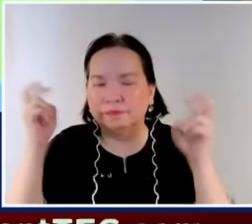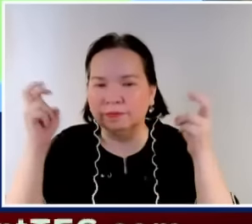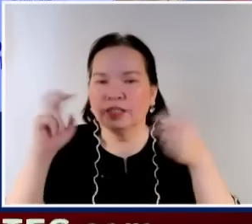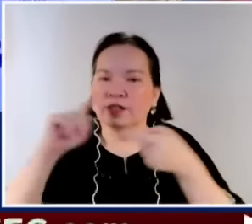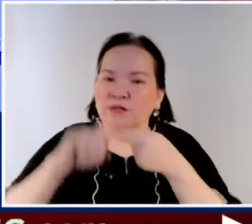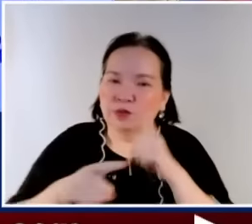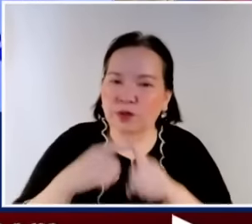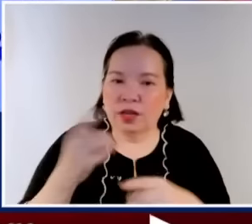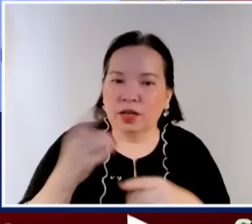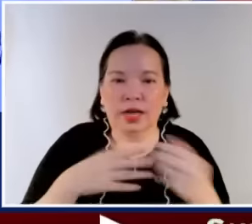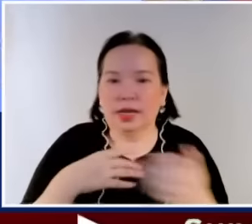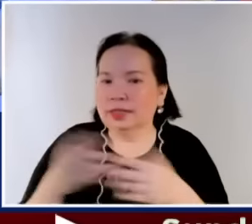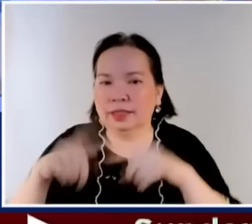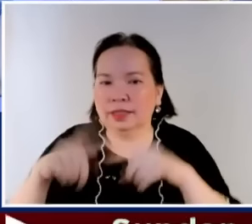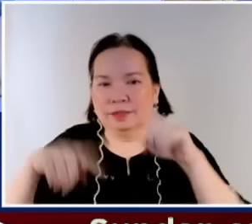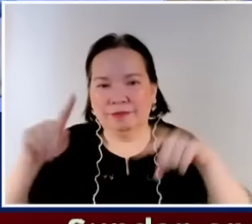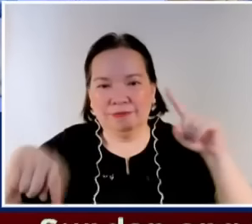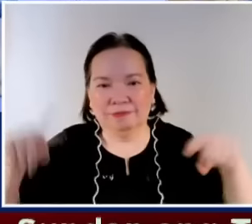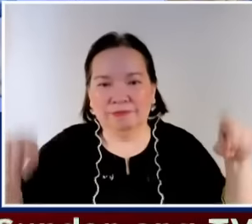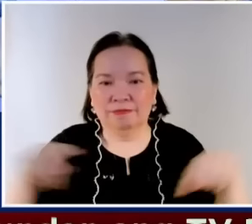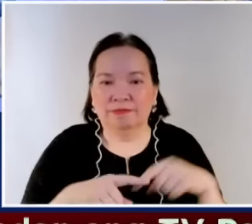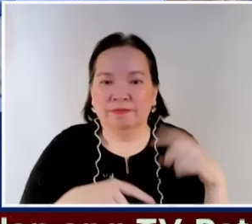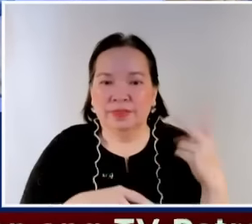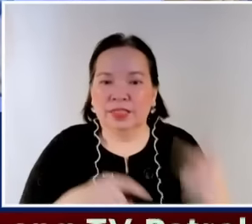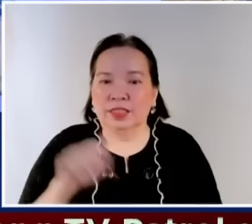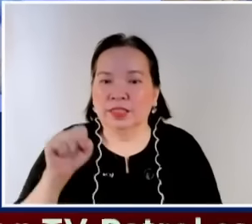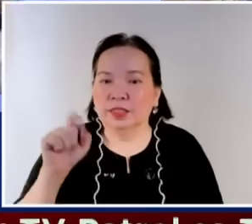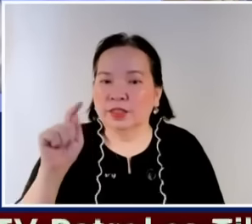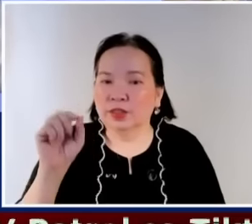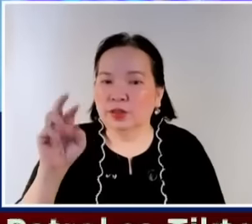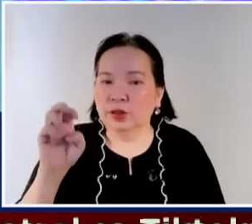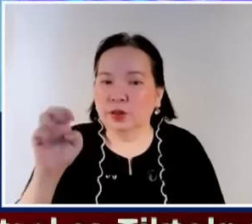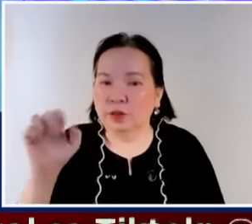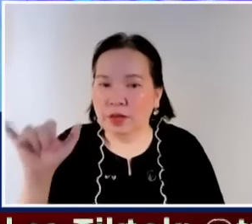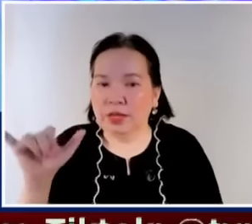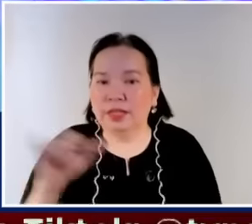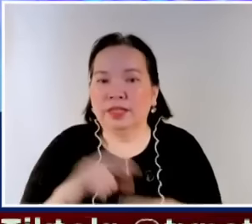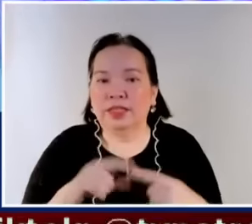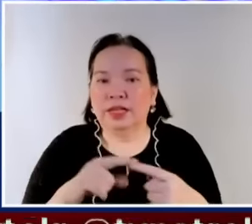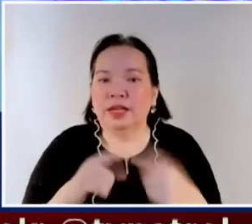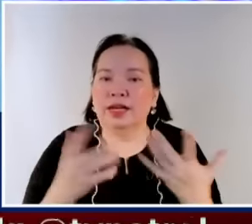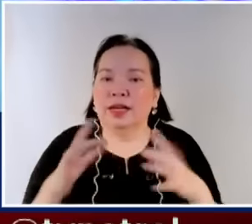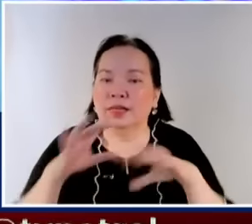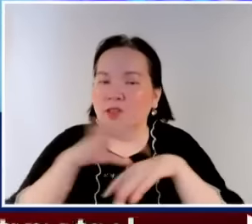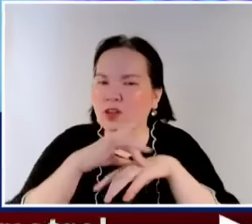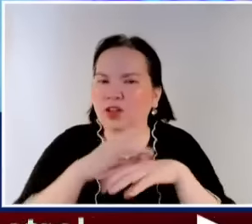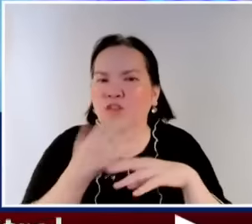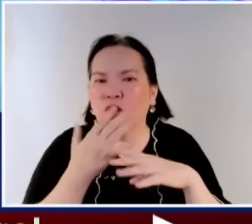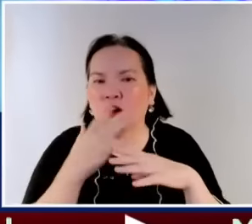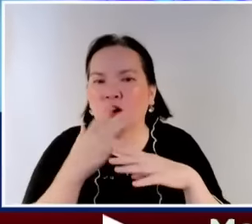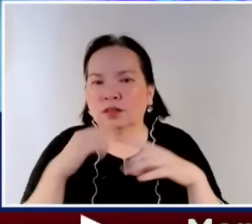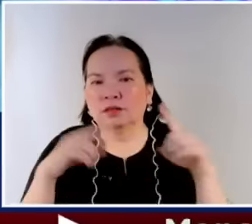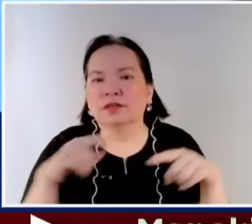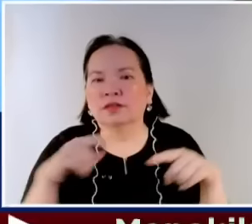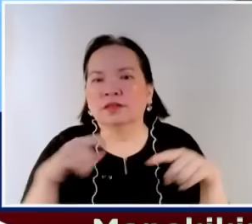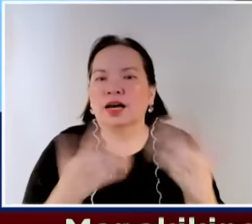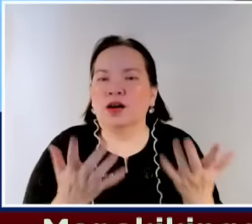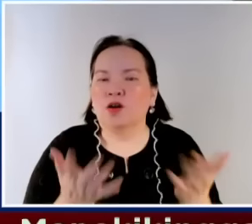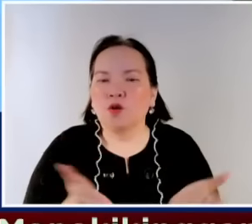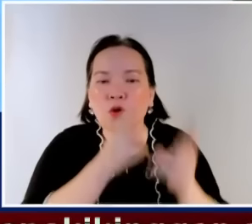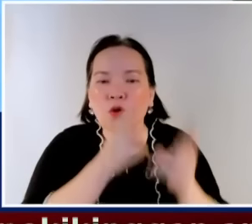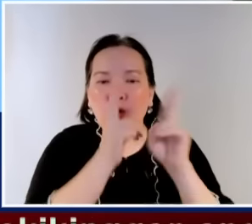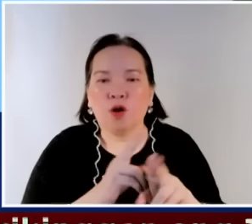pagkakaiba-iba. Ang Story A, ang planetang makulay at gameplay teamwork, pinarangalan sa professional non-fiction category.